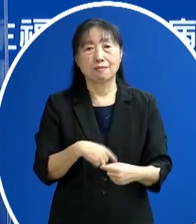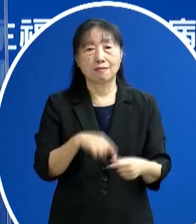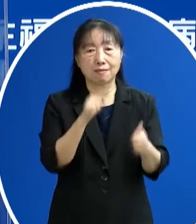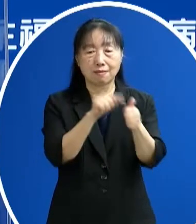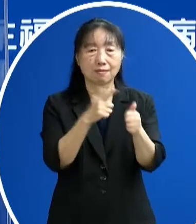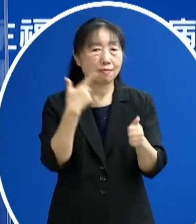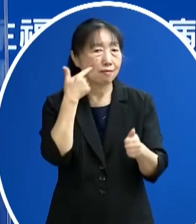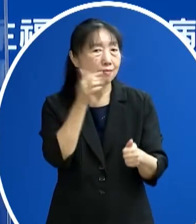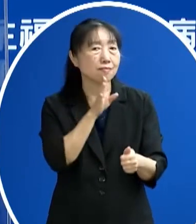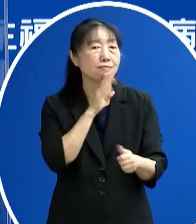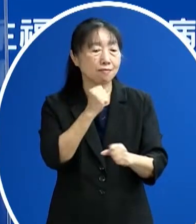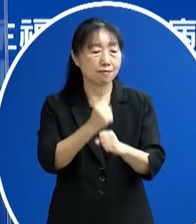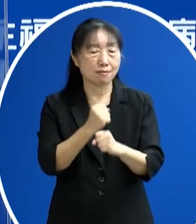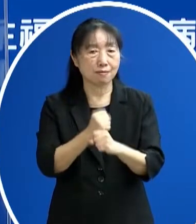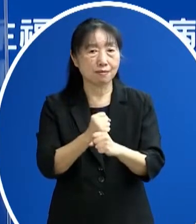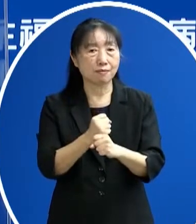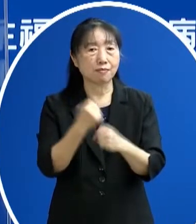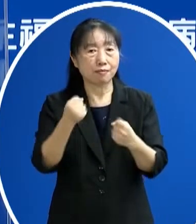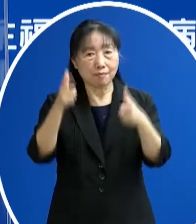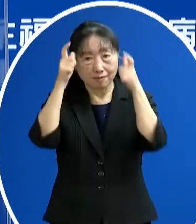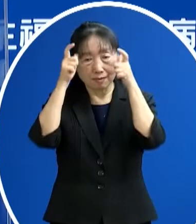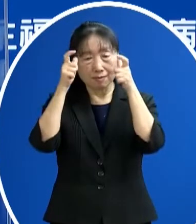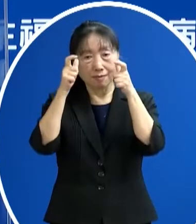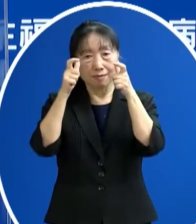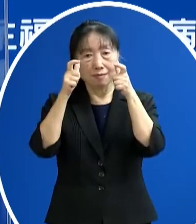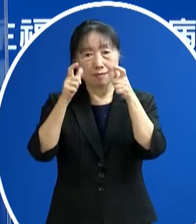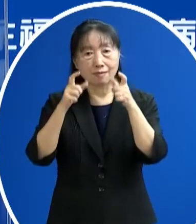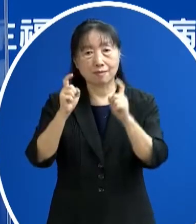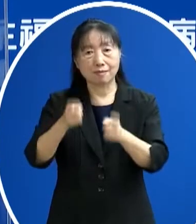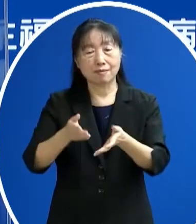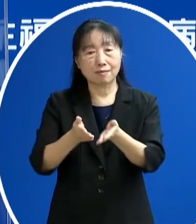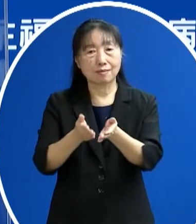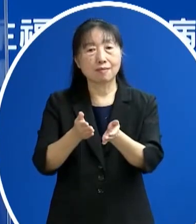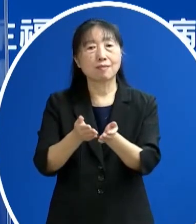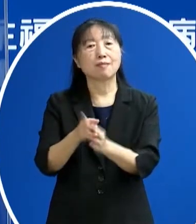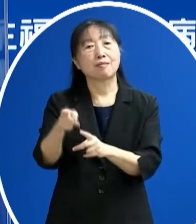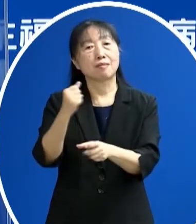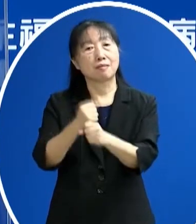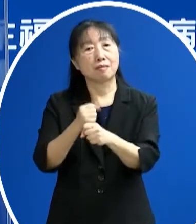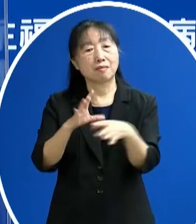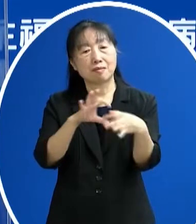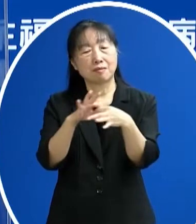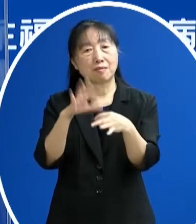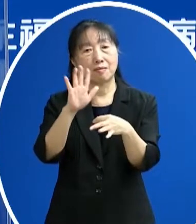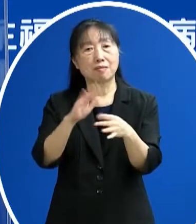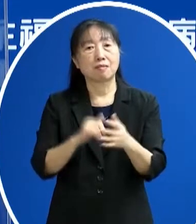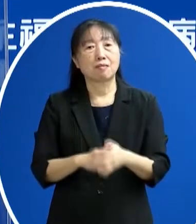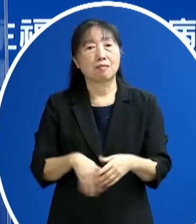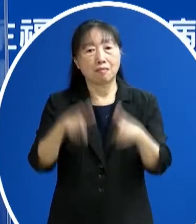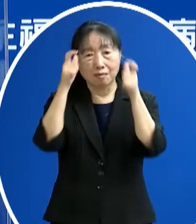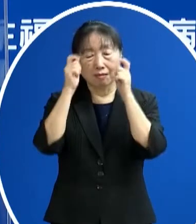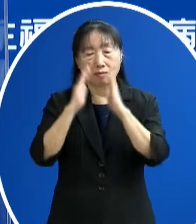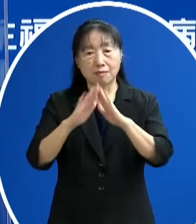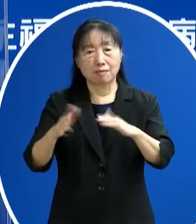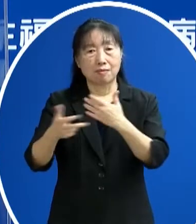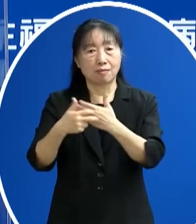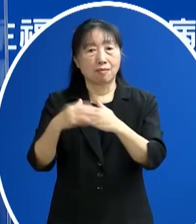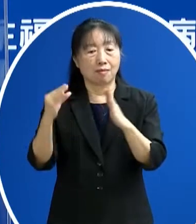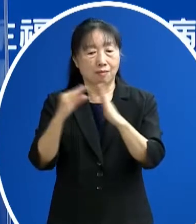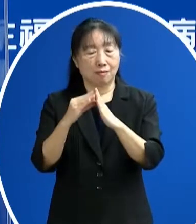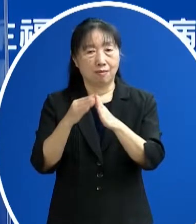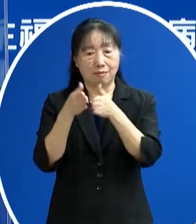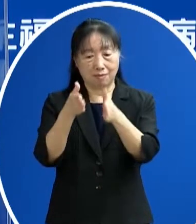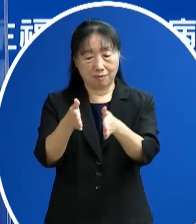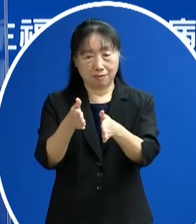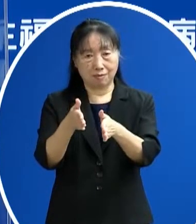本身他的工作哈，跟高雄港哦的工作是有相关。那高雄市现在卫生局哈也